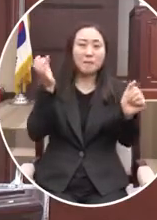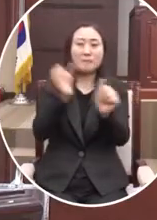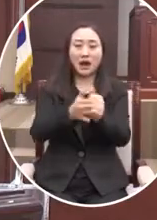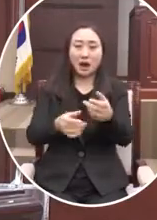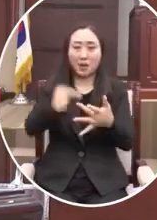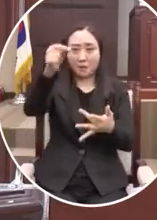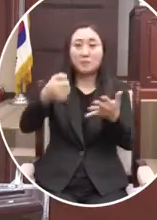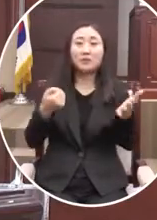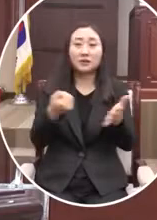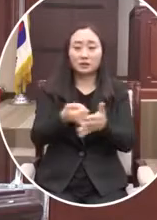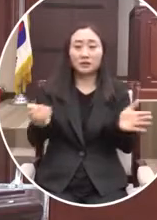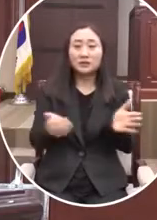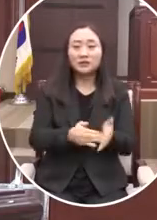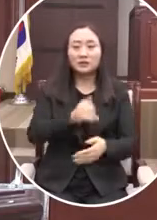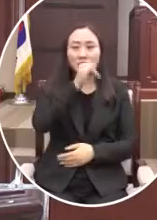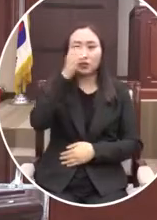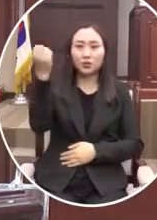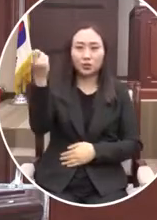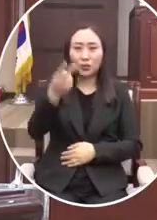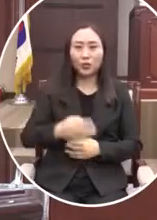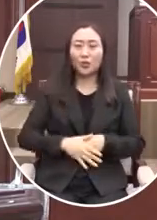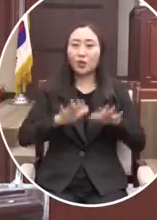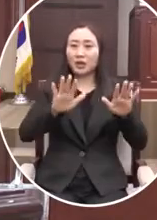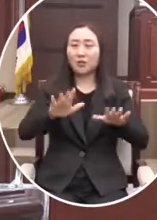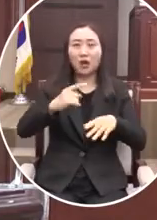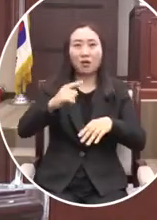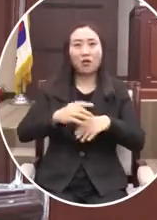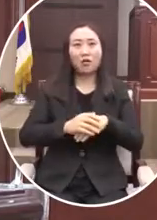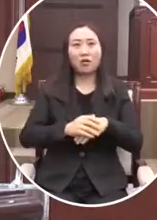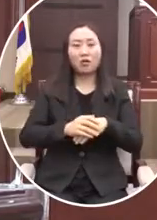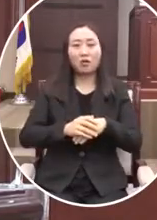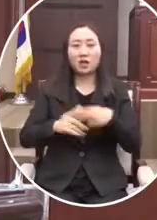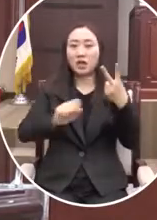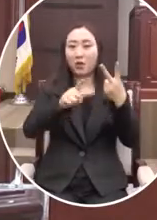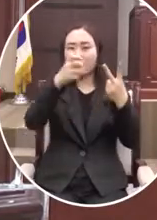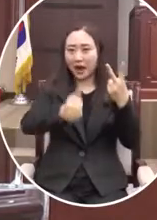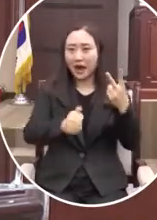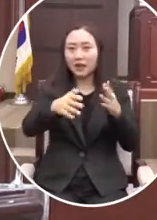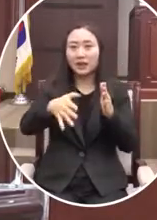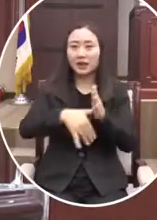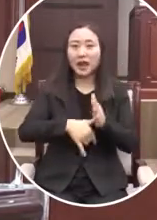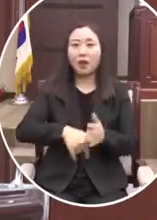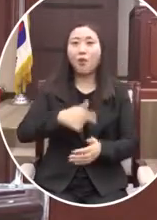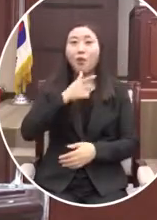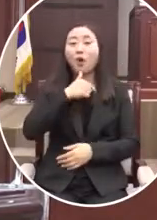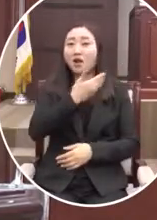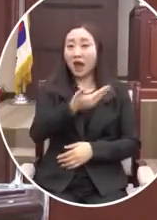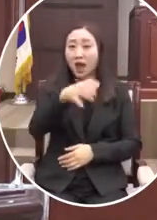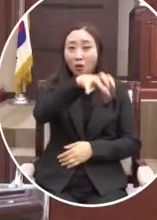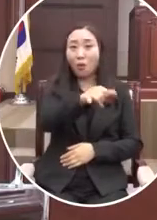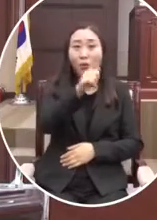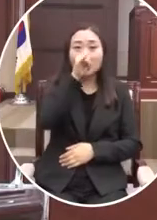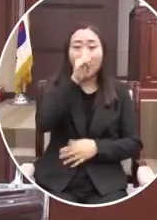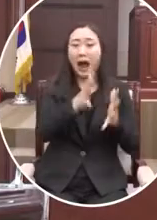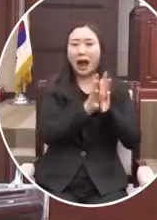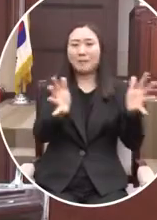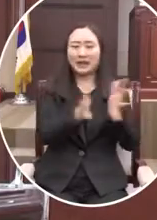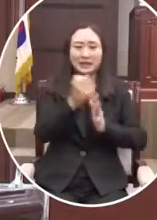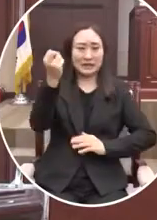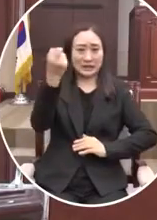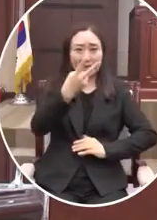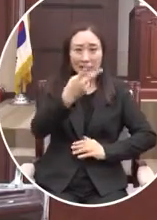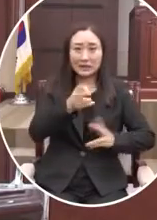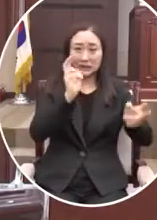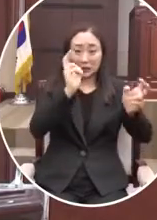시공사로 선정됐습니다. 또한 이번 달말 정해지는 월계동 동신아파트 재건축